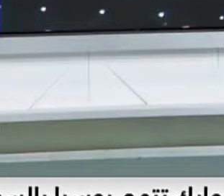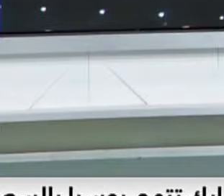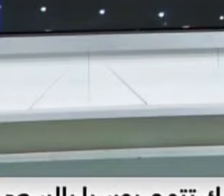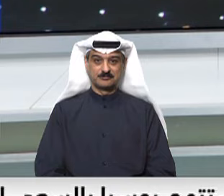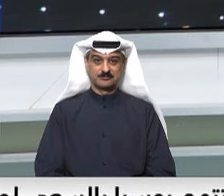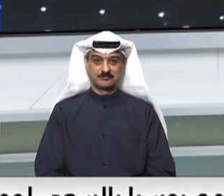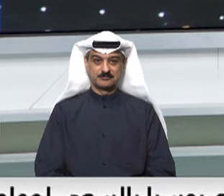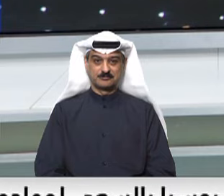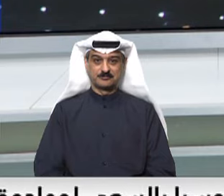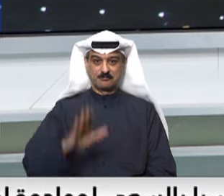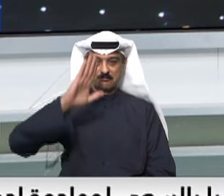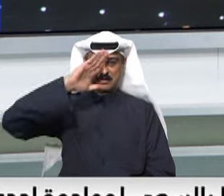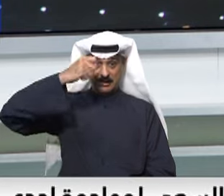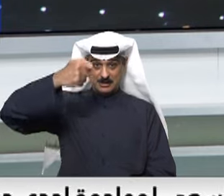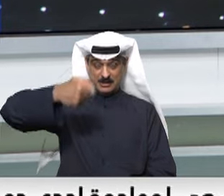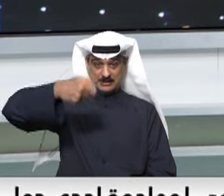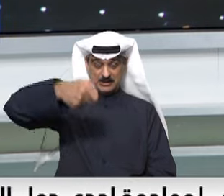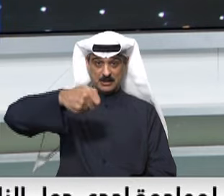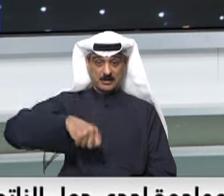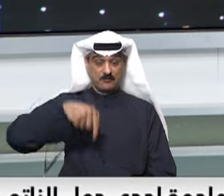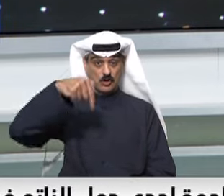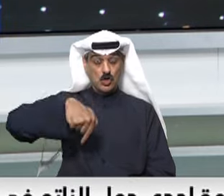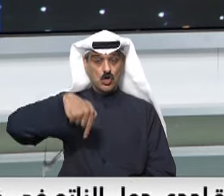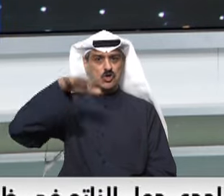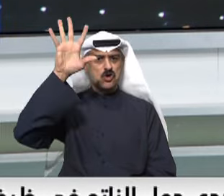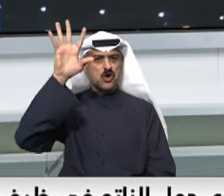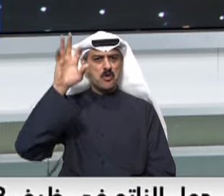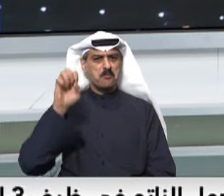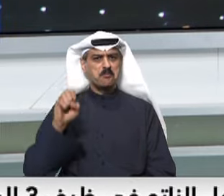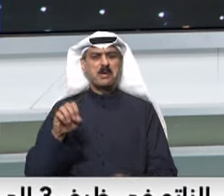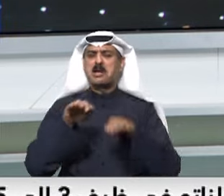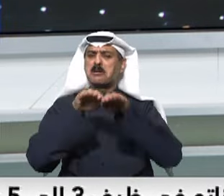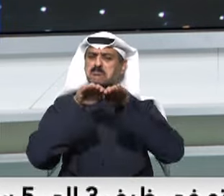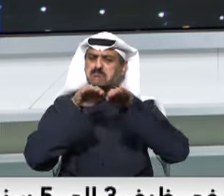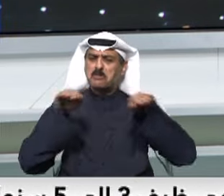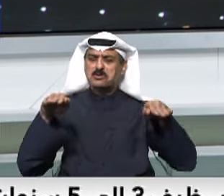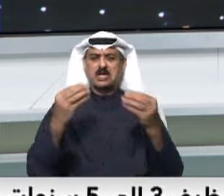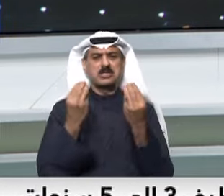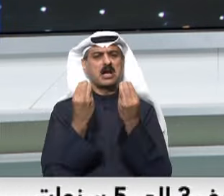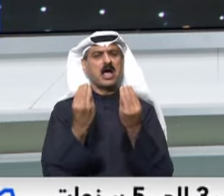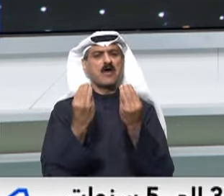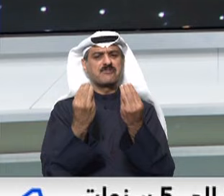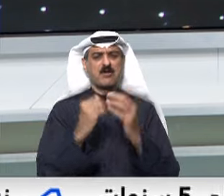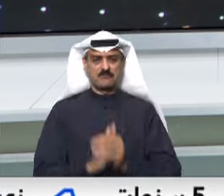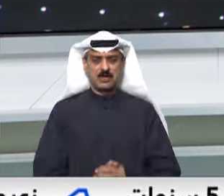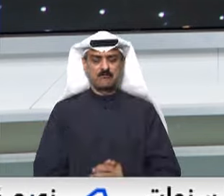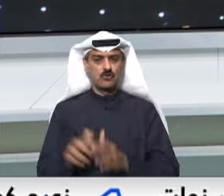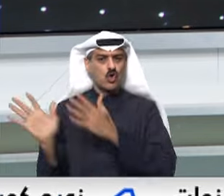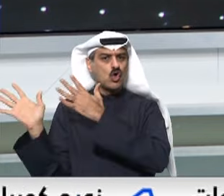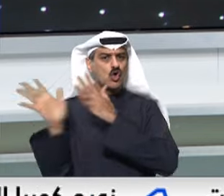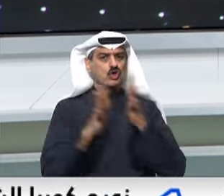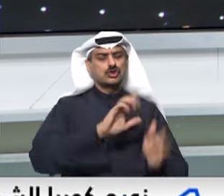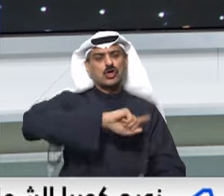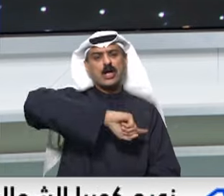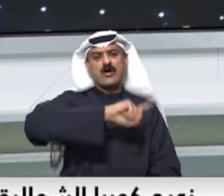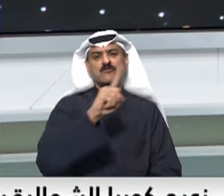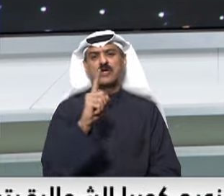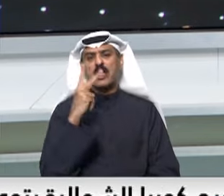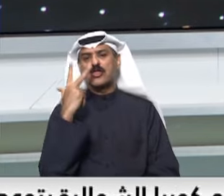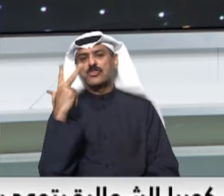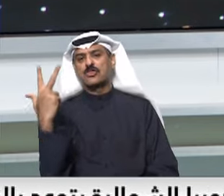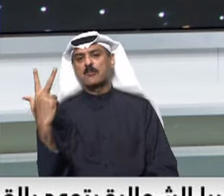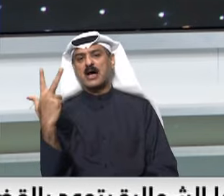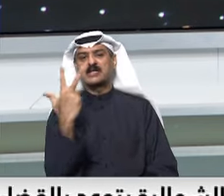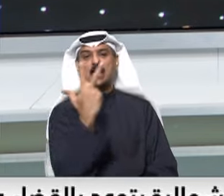السلام عليكم أعزائي المشاهدين، أجوان معتدلة الليلة والرياح شمالية شرقية خفيفة لمعتدل السرعة، تتراوح سرعتها بشكل عام ما بين 8